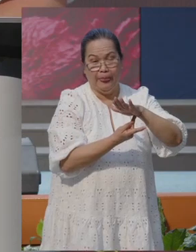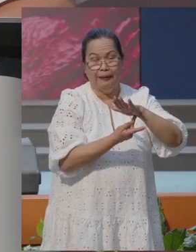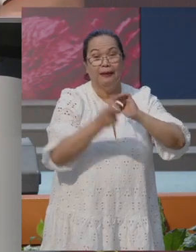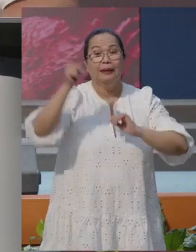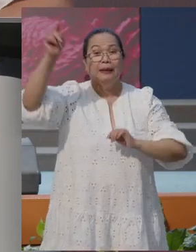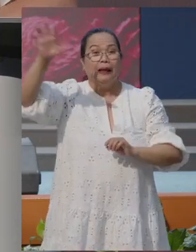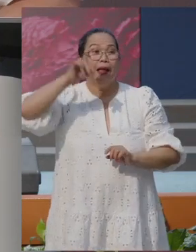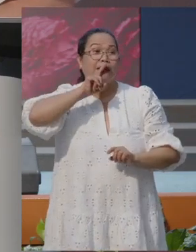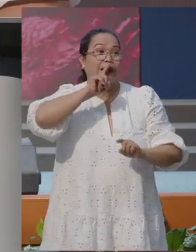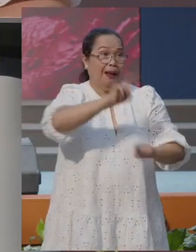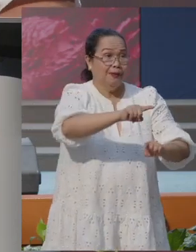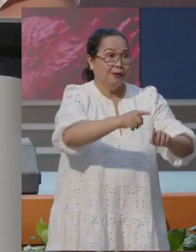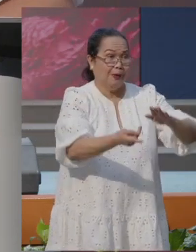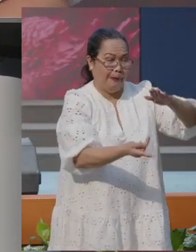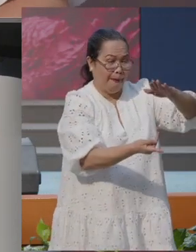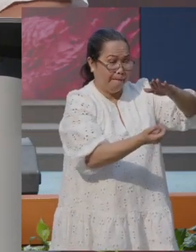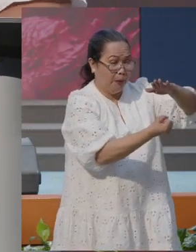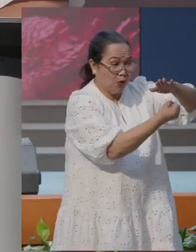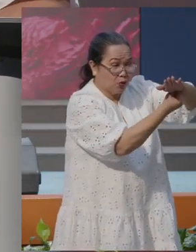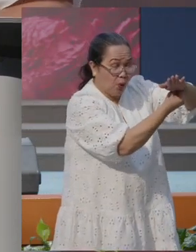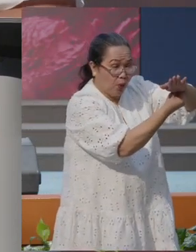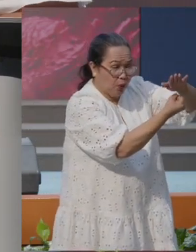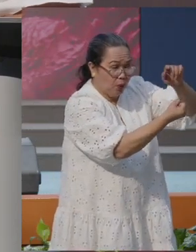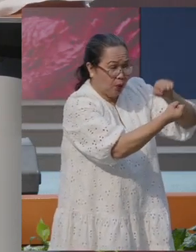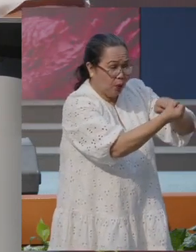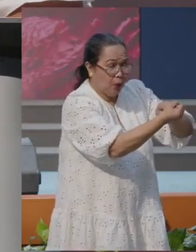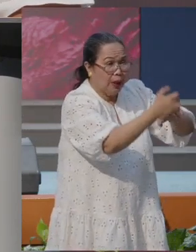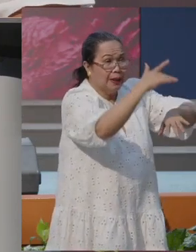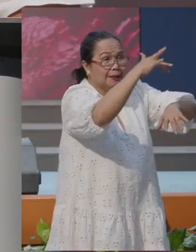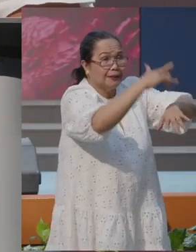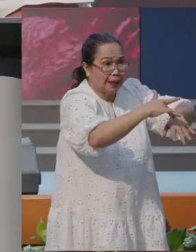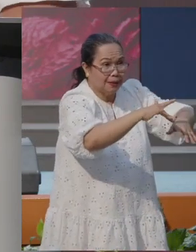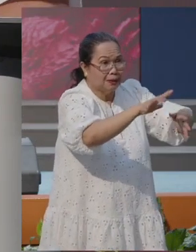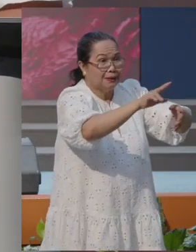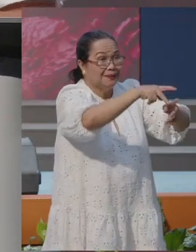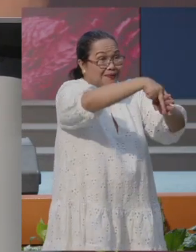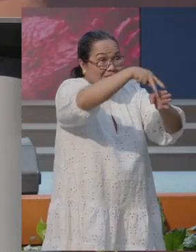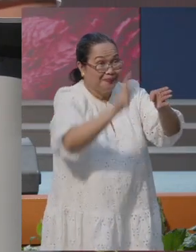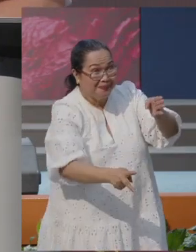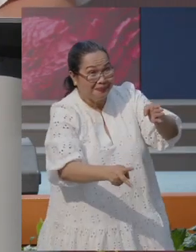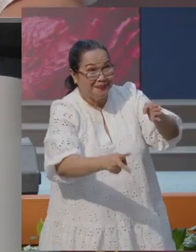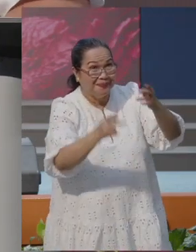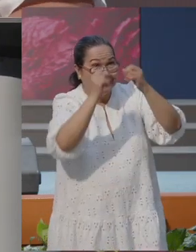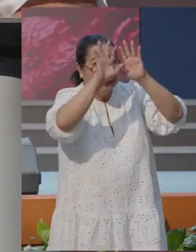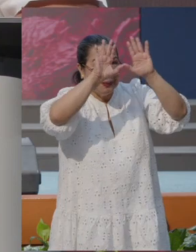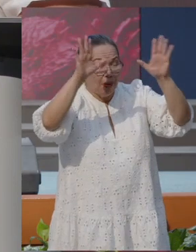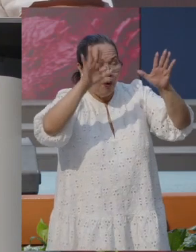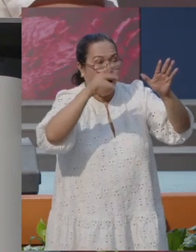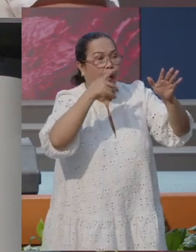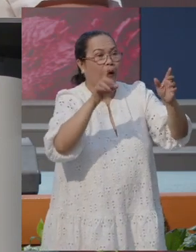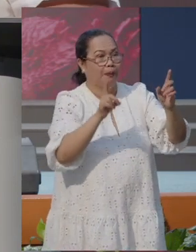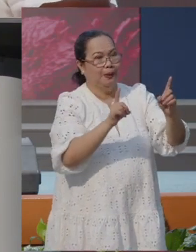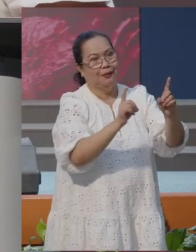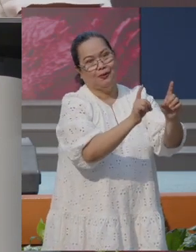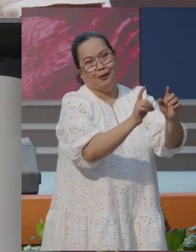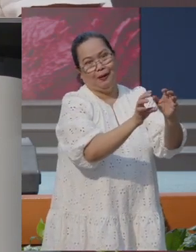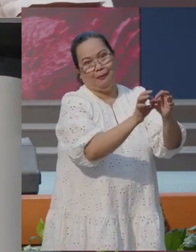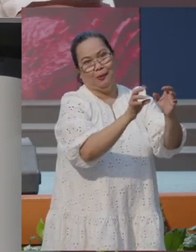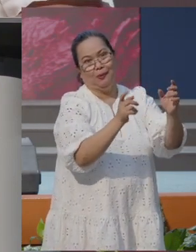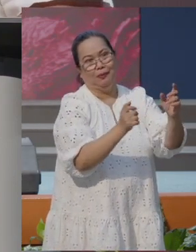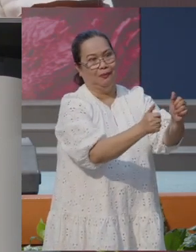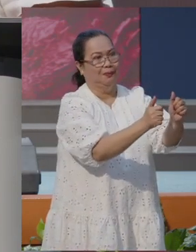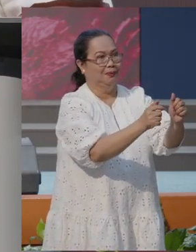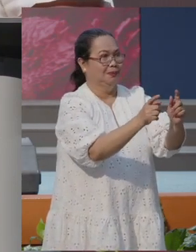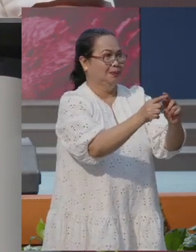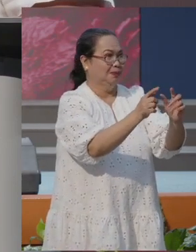Sinagot ng Panginoon ang dalangin niya para kay Saul. At siya ang naging pinakamahusay